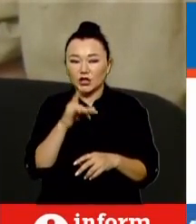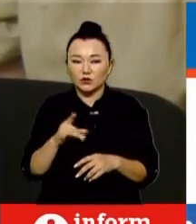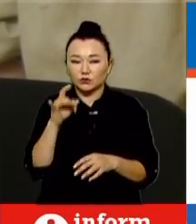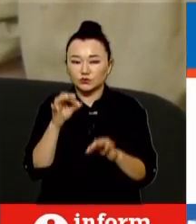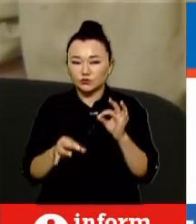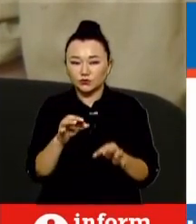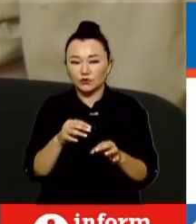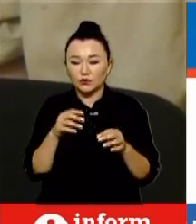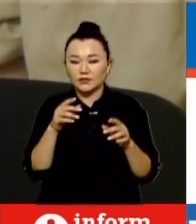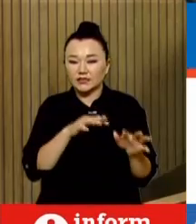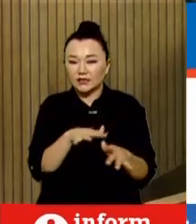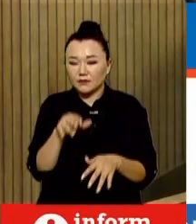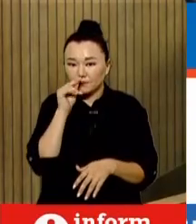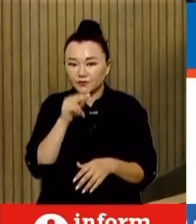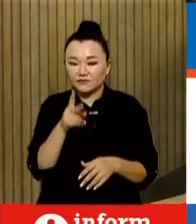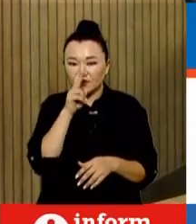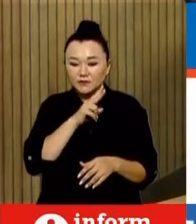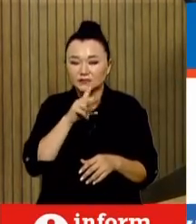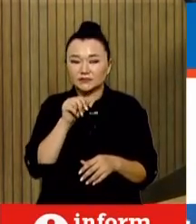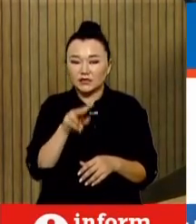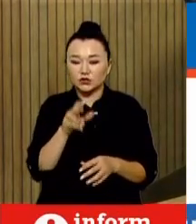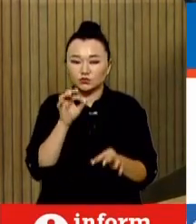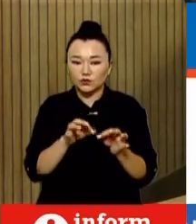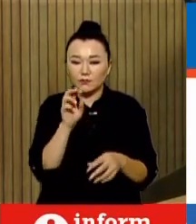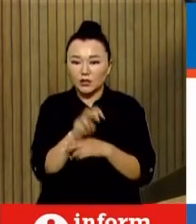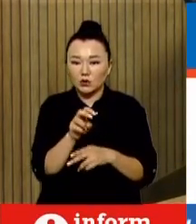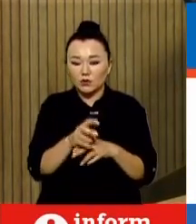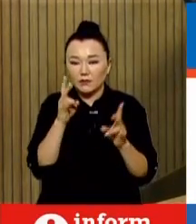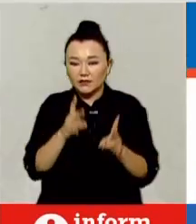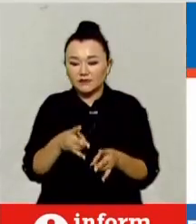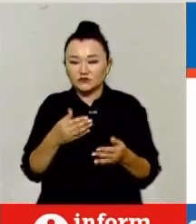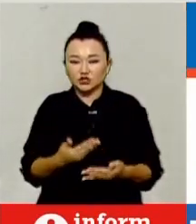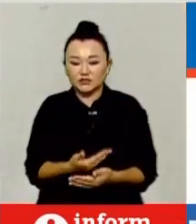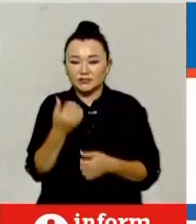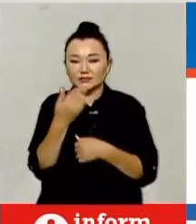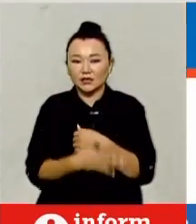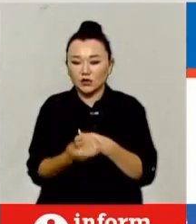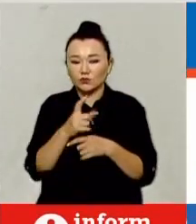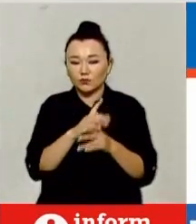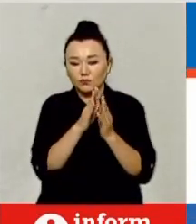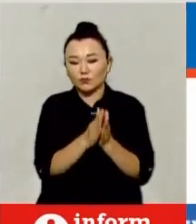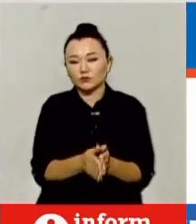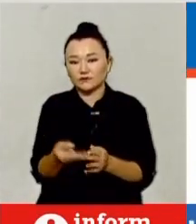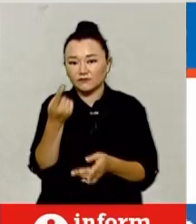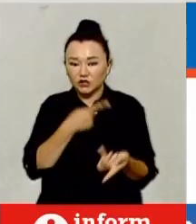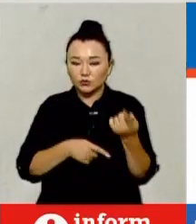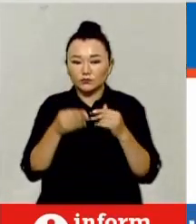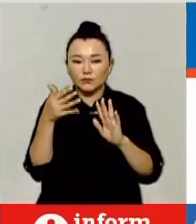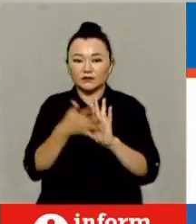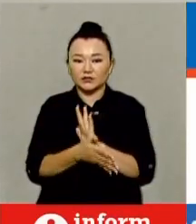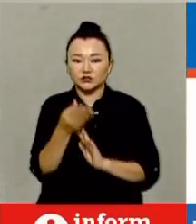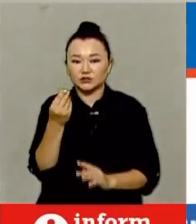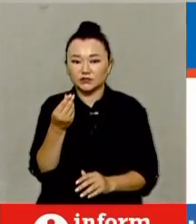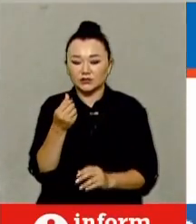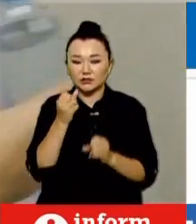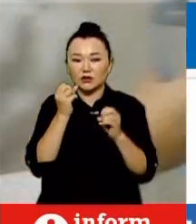уголовным делам. Почти 2 месяца в зал суда приходят пострадавшие жители столицы, которые просят вернуть потраченные деньги.